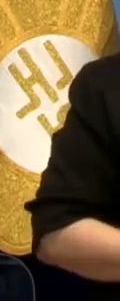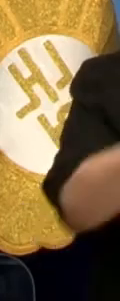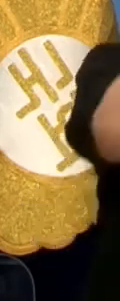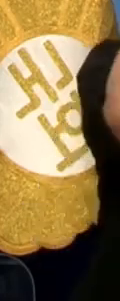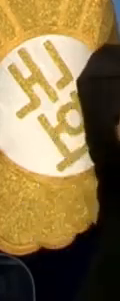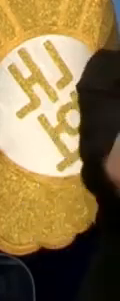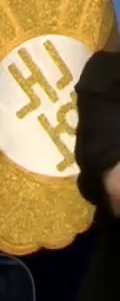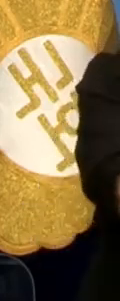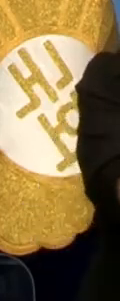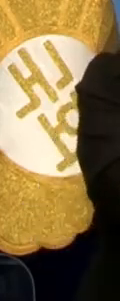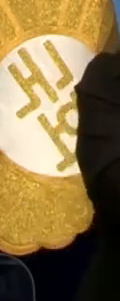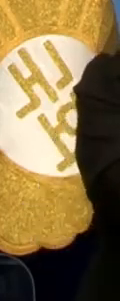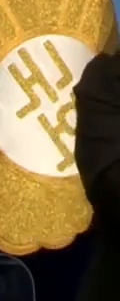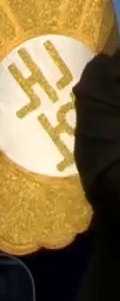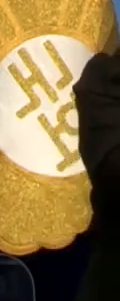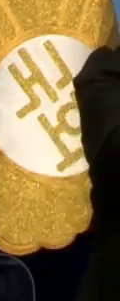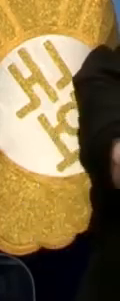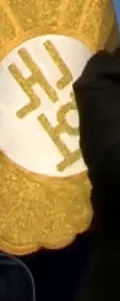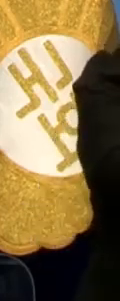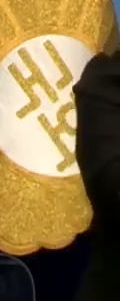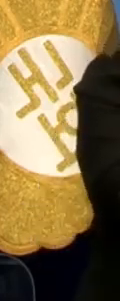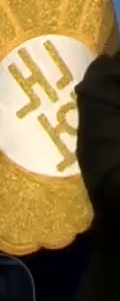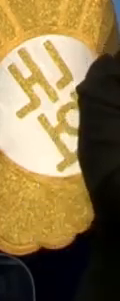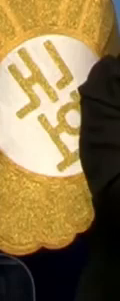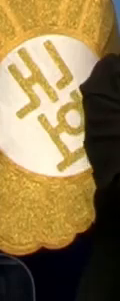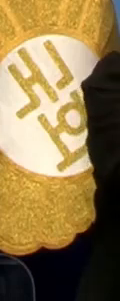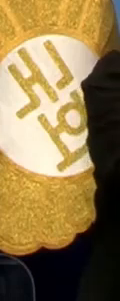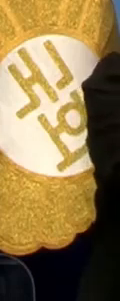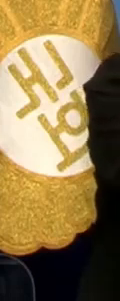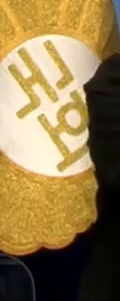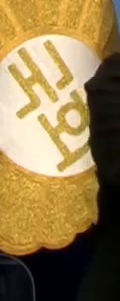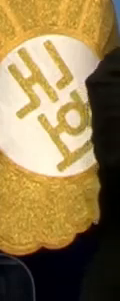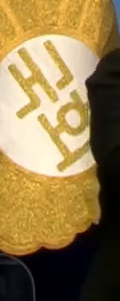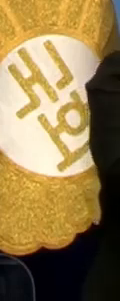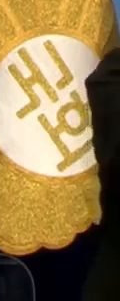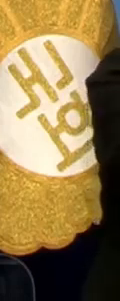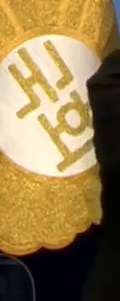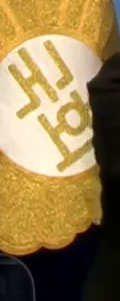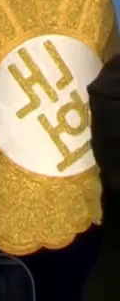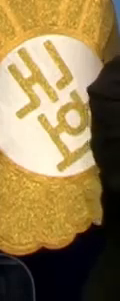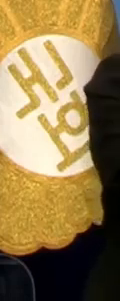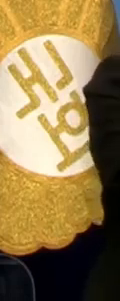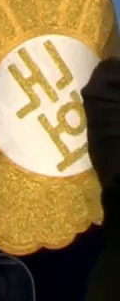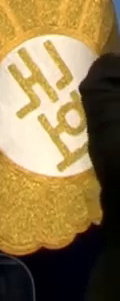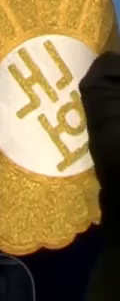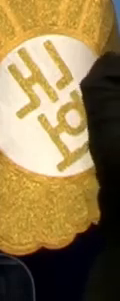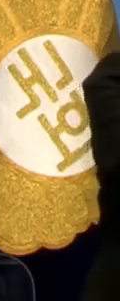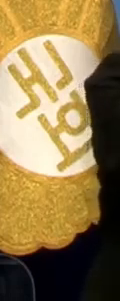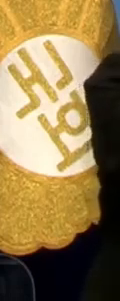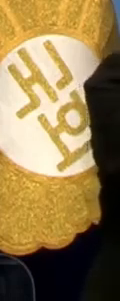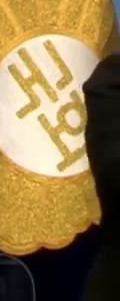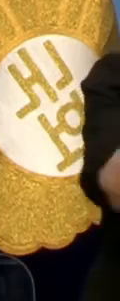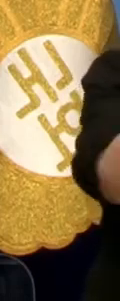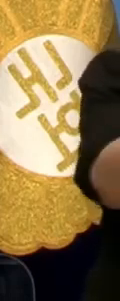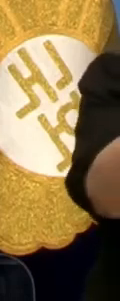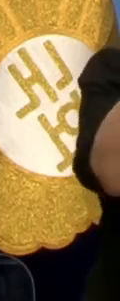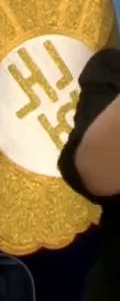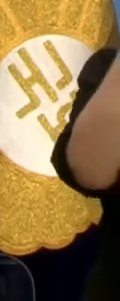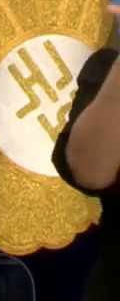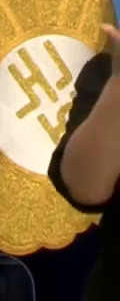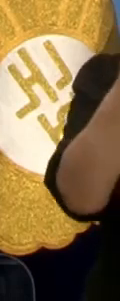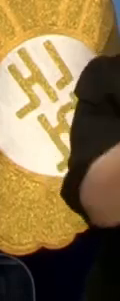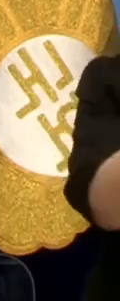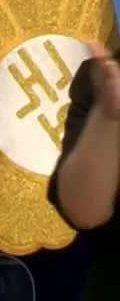청년 기본소득을 연 200만 원을 지급합니다. 2016년 시작했던 성남시의 청년 배당 그리고 2019년에